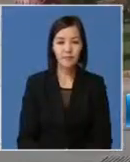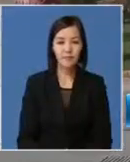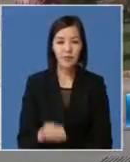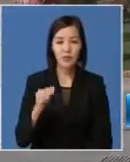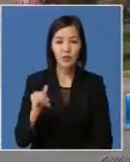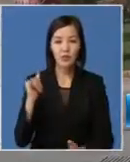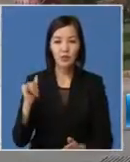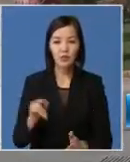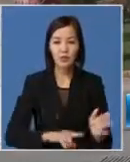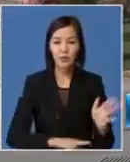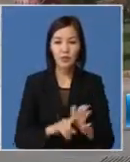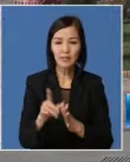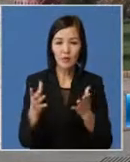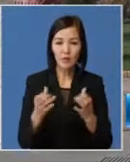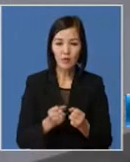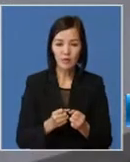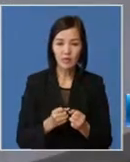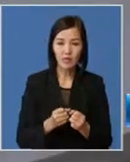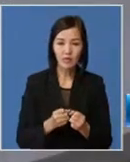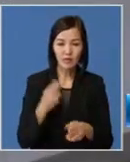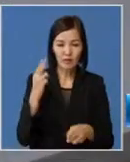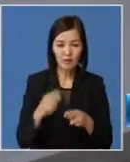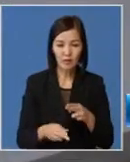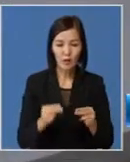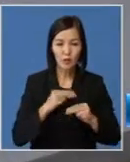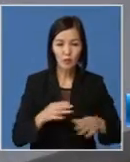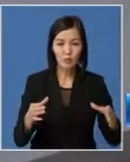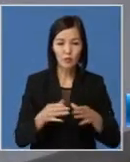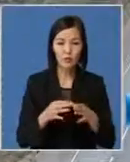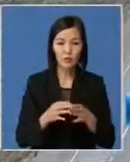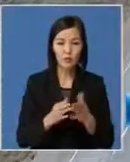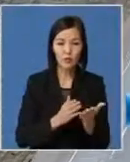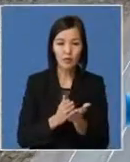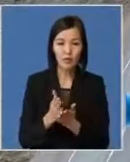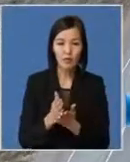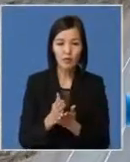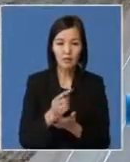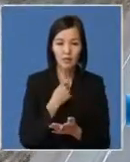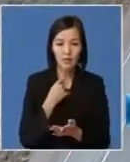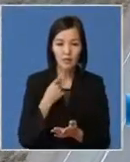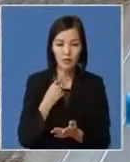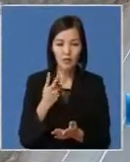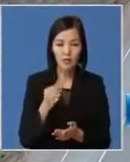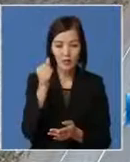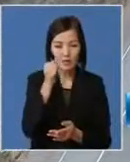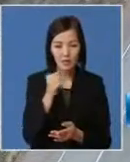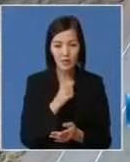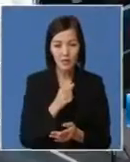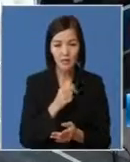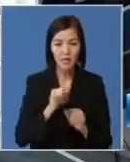Жетісудан бастау алған рухани керуен сапары осымен тәмәм. Жұмыс тобының ендігі бағыты облыс орталығы. Екі ай бойына дәстүр